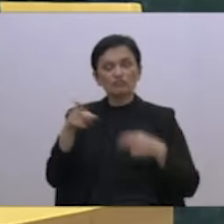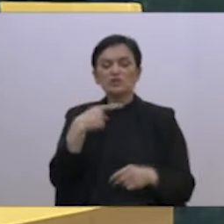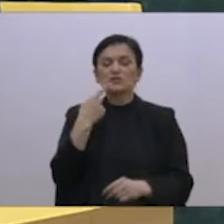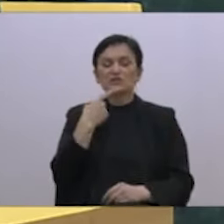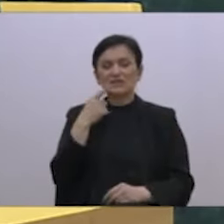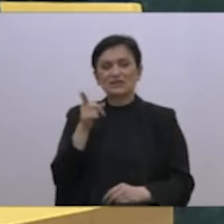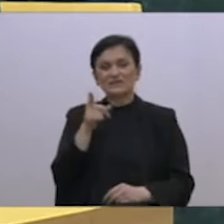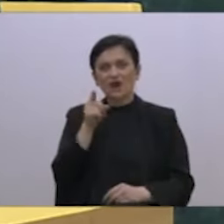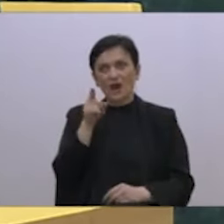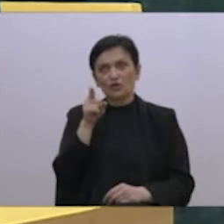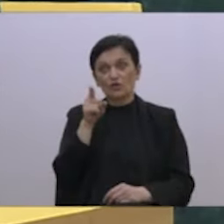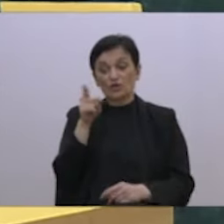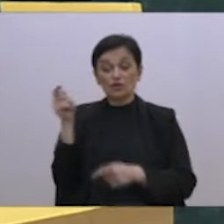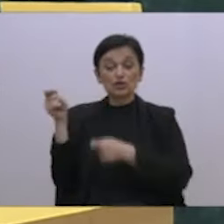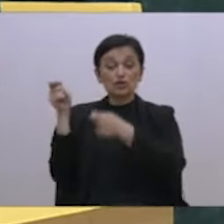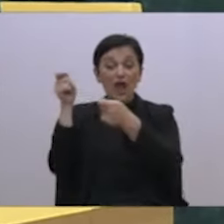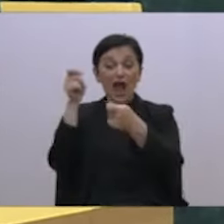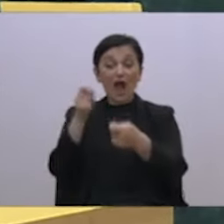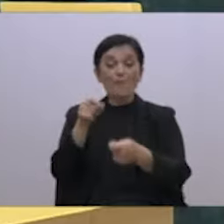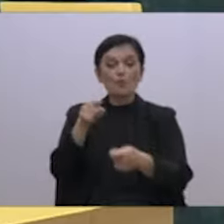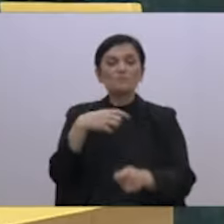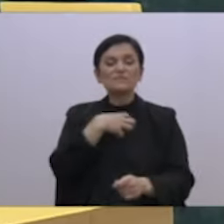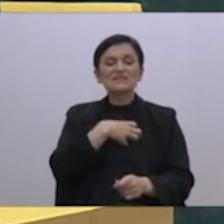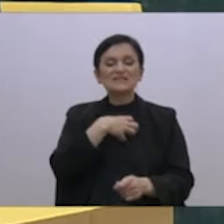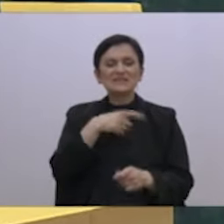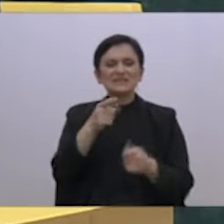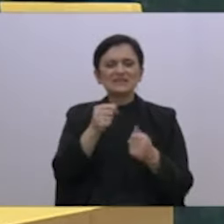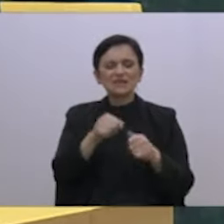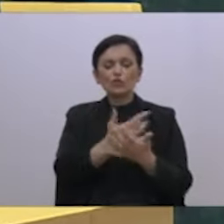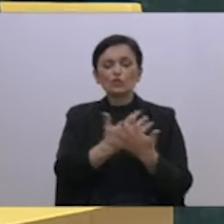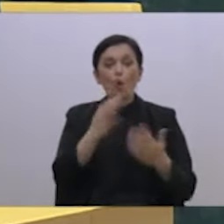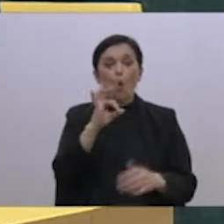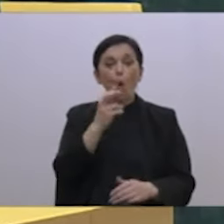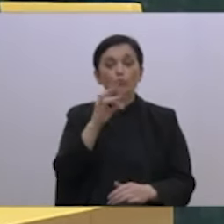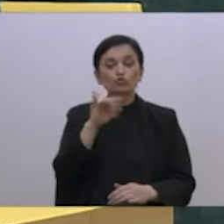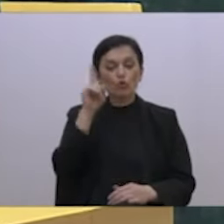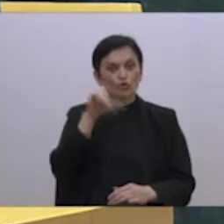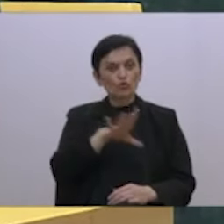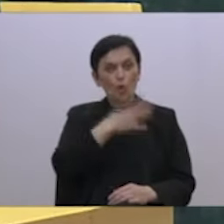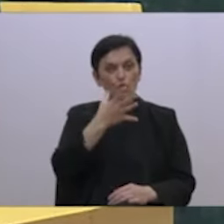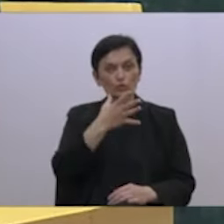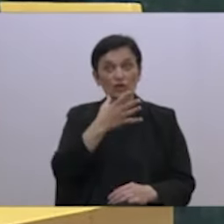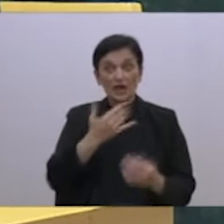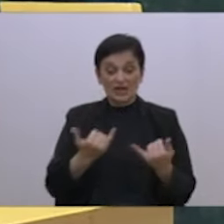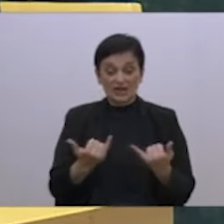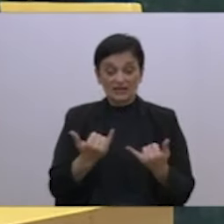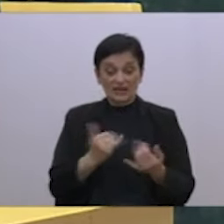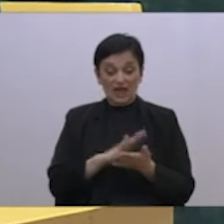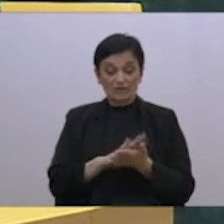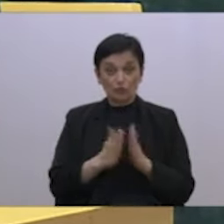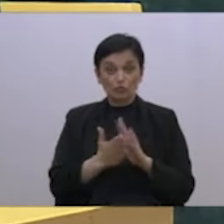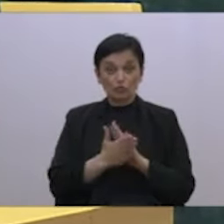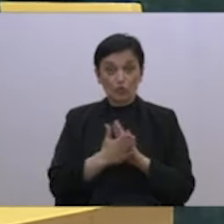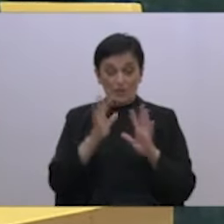რომ იქ ჩამოტანილი ის ძირითადი საშუალებები მას ოფშორში ჰქონდა დღევანდელი მდგომარეობით